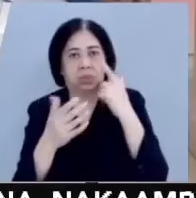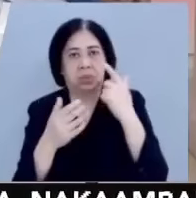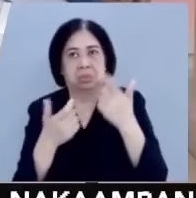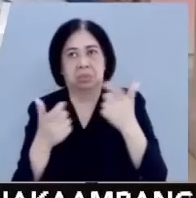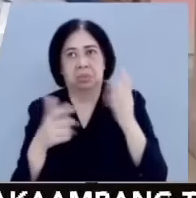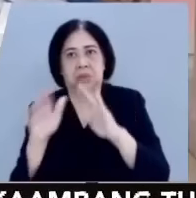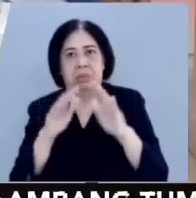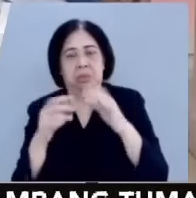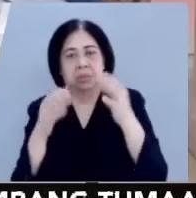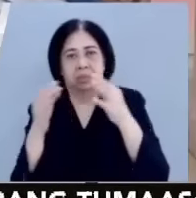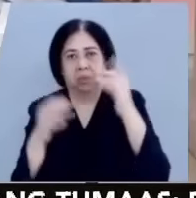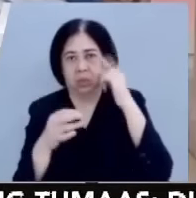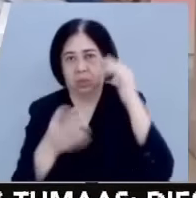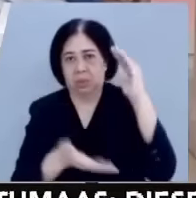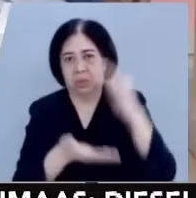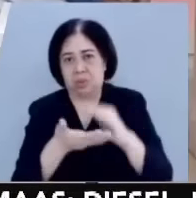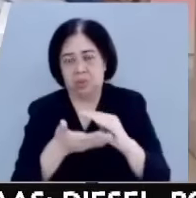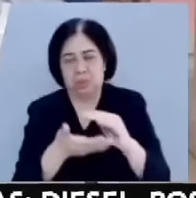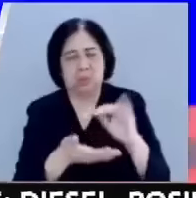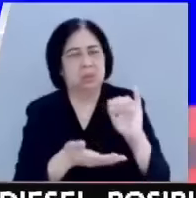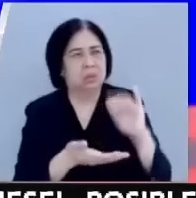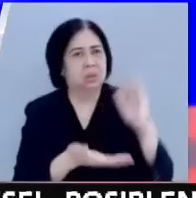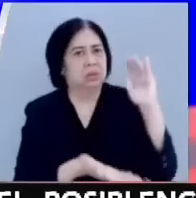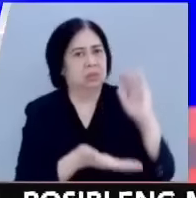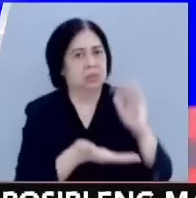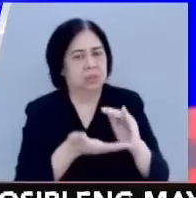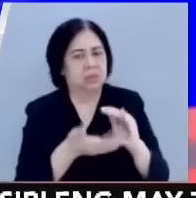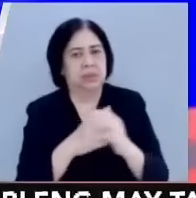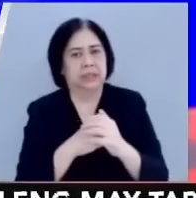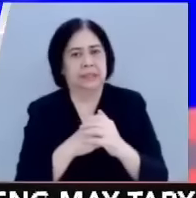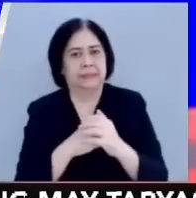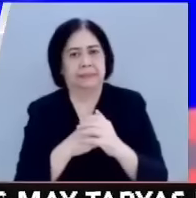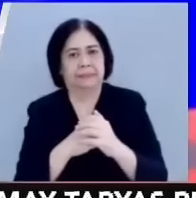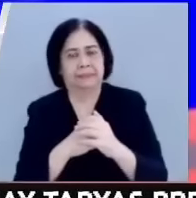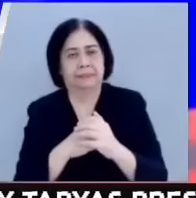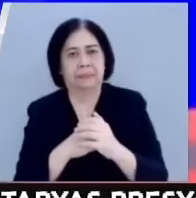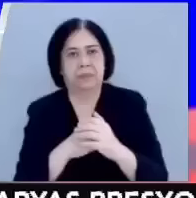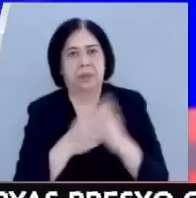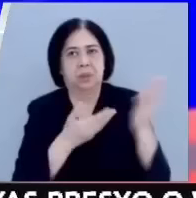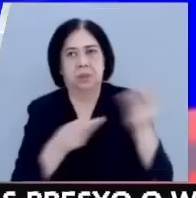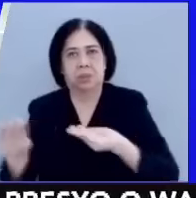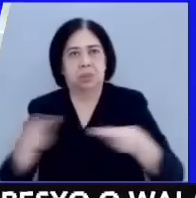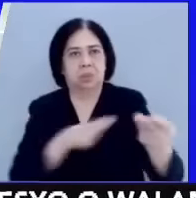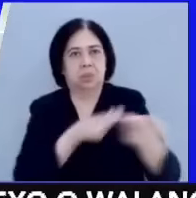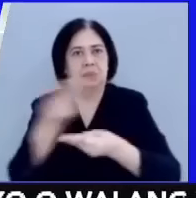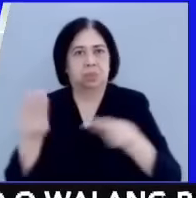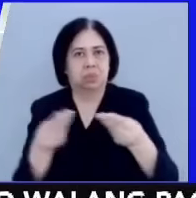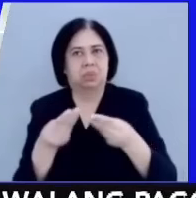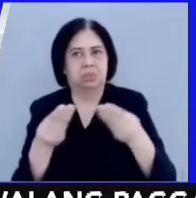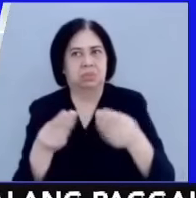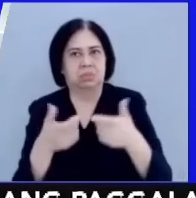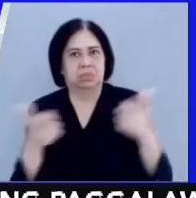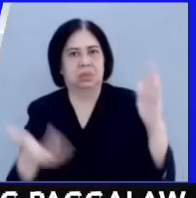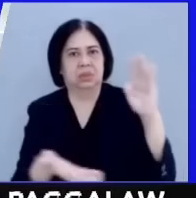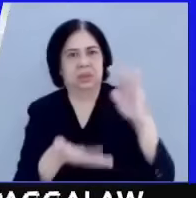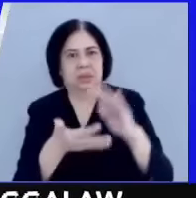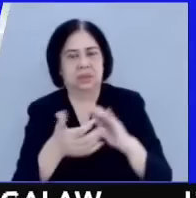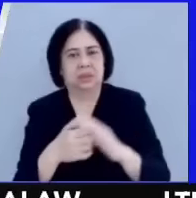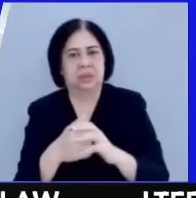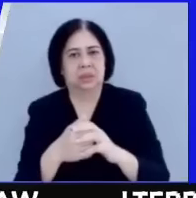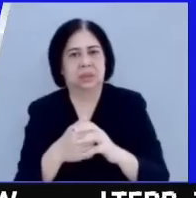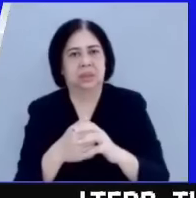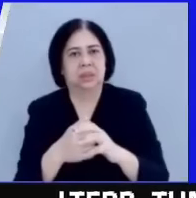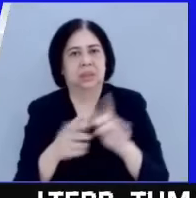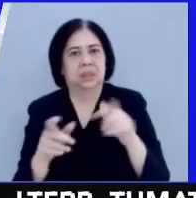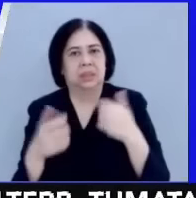mababawasan mababawasan ang um supply side ng malaki kasi sila doon yyung main Trading Center